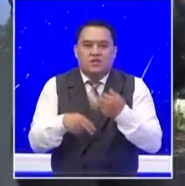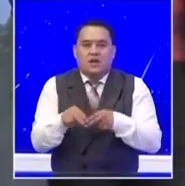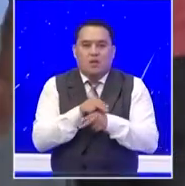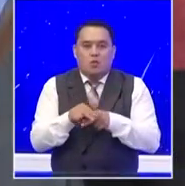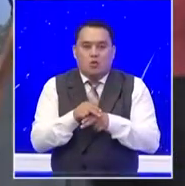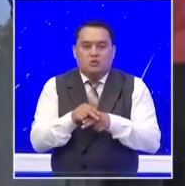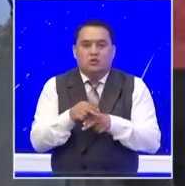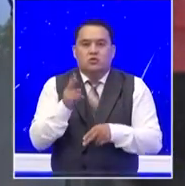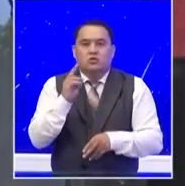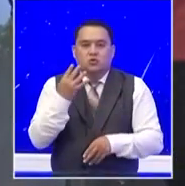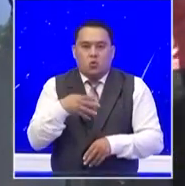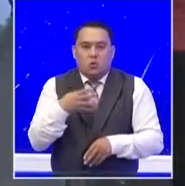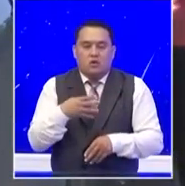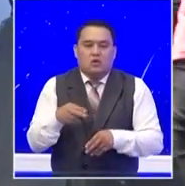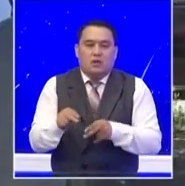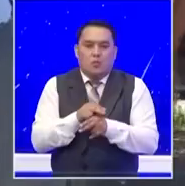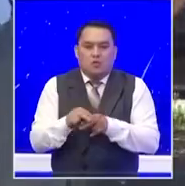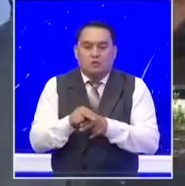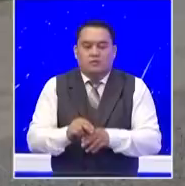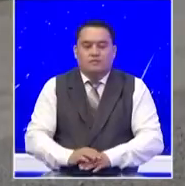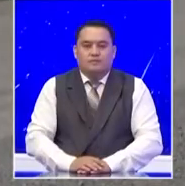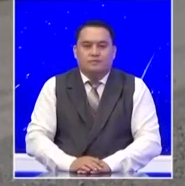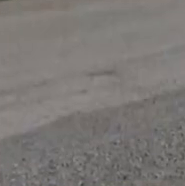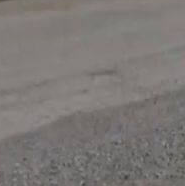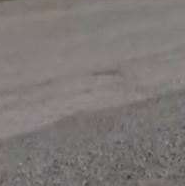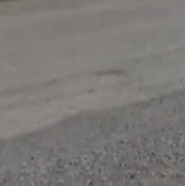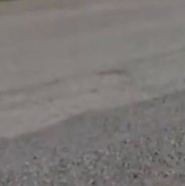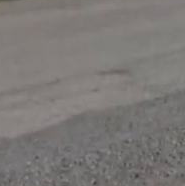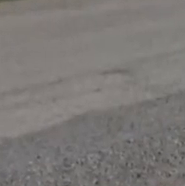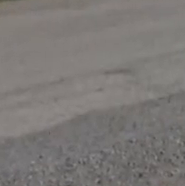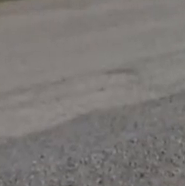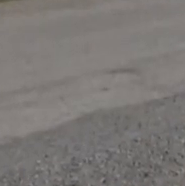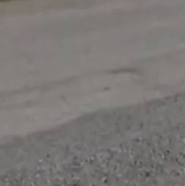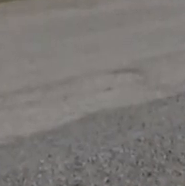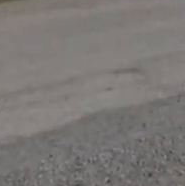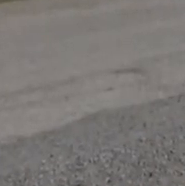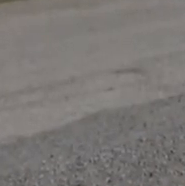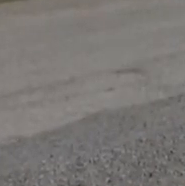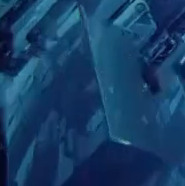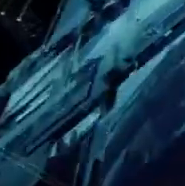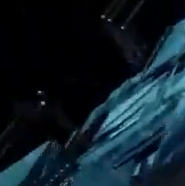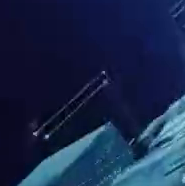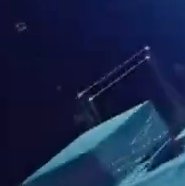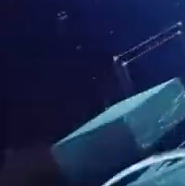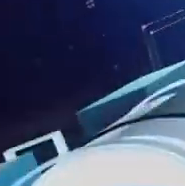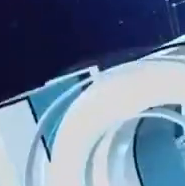на 40 километрах трассы – текущий. Евгения Присяжная, Мади Байбасынов, телеканал ЖТСУ, Сарканский район.